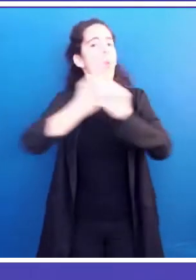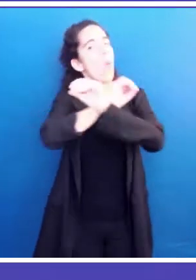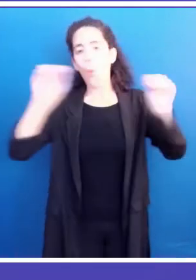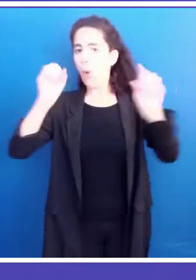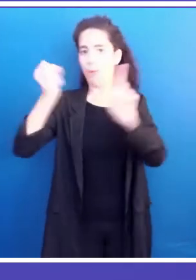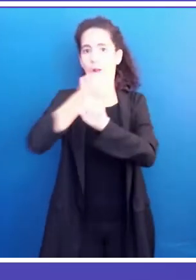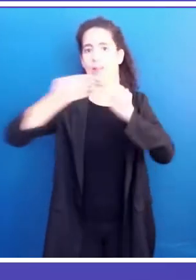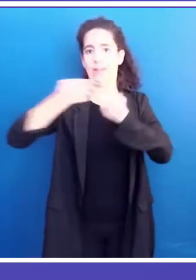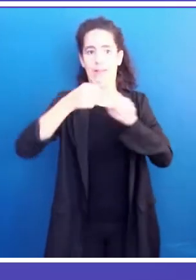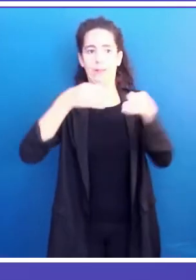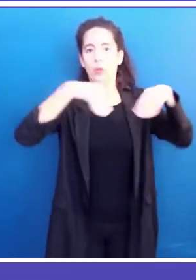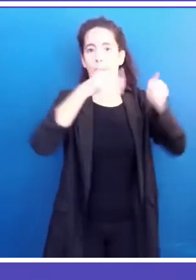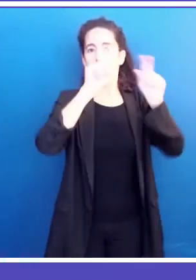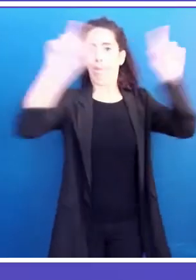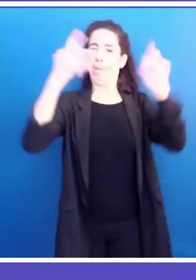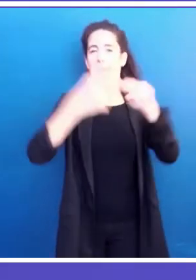حملة